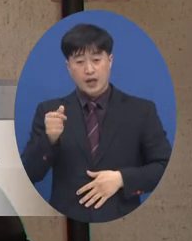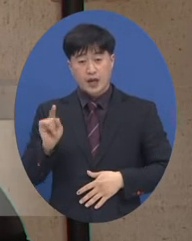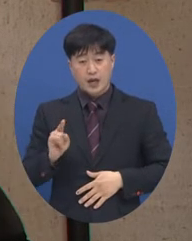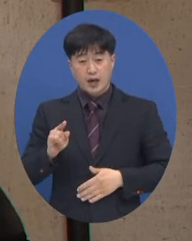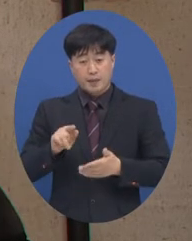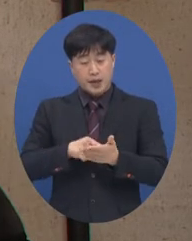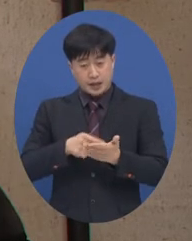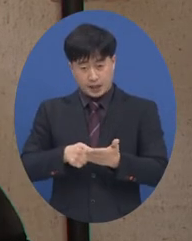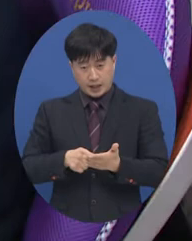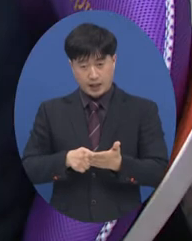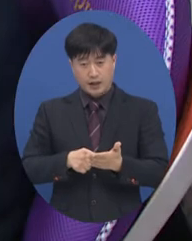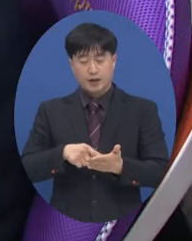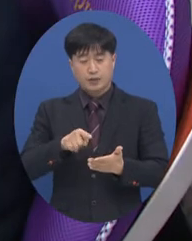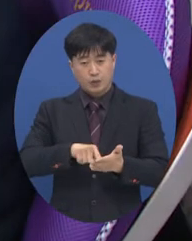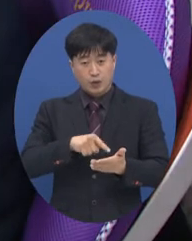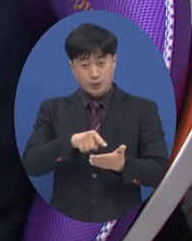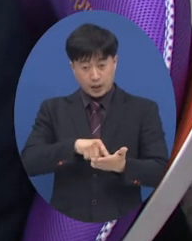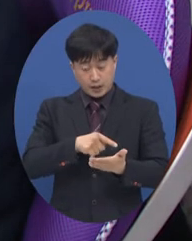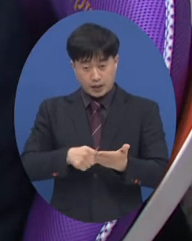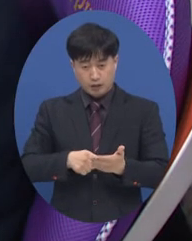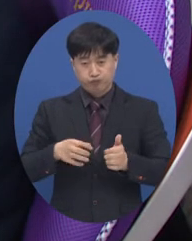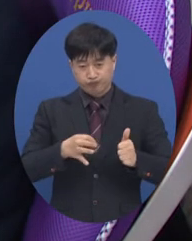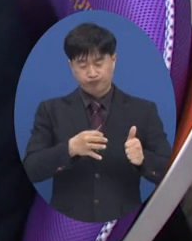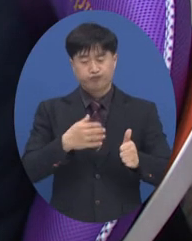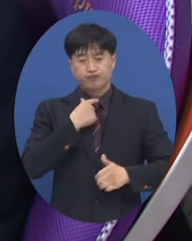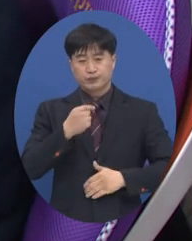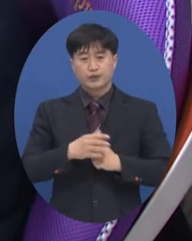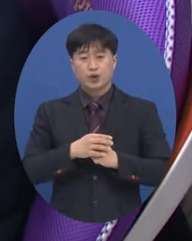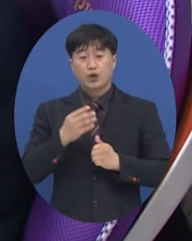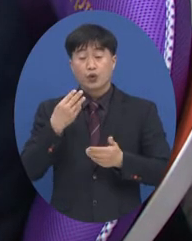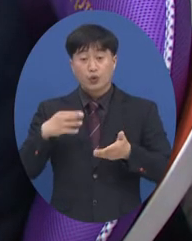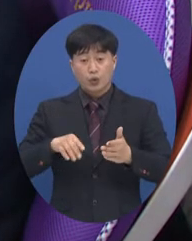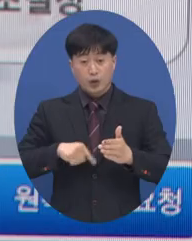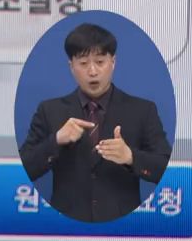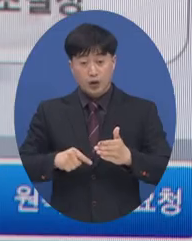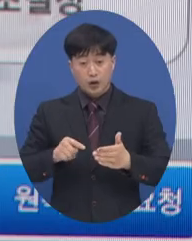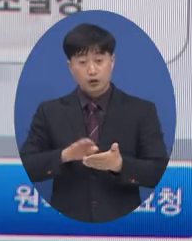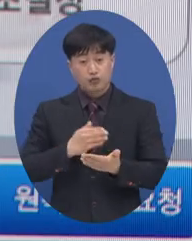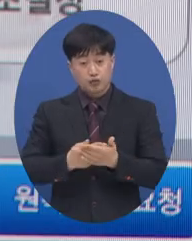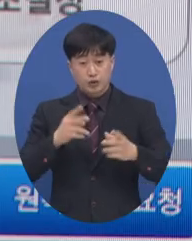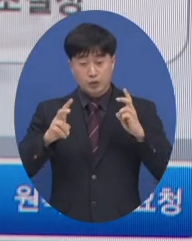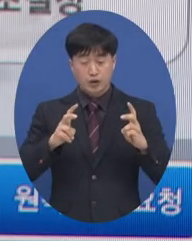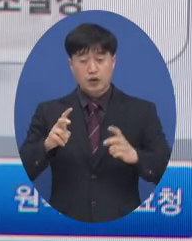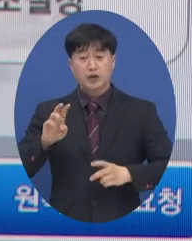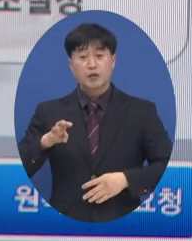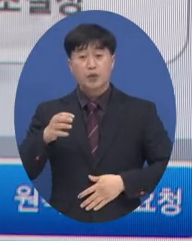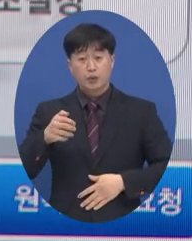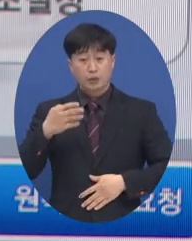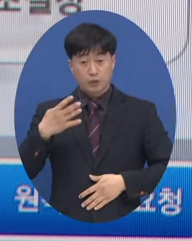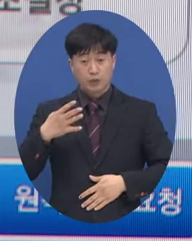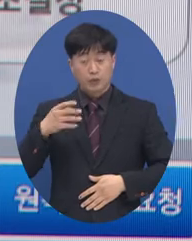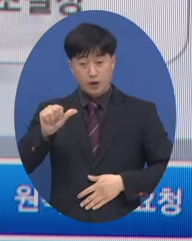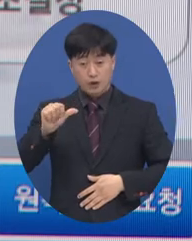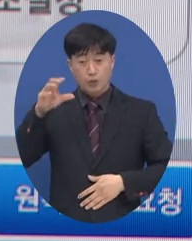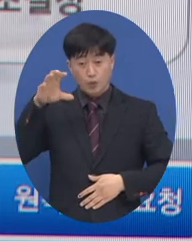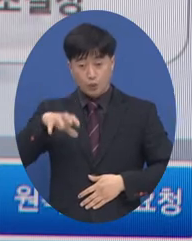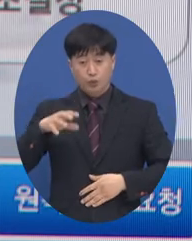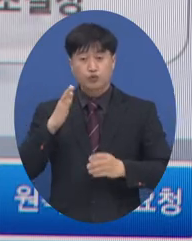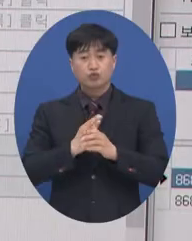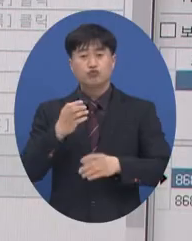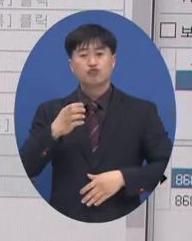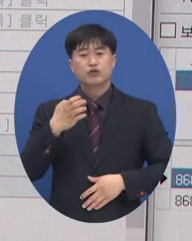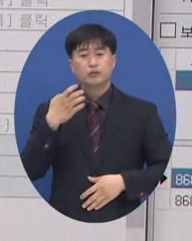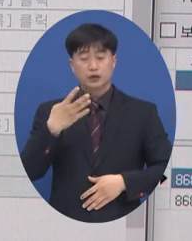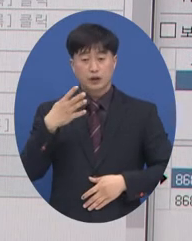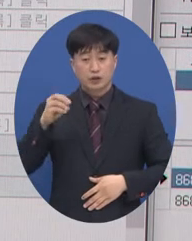좀 지급되기 를 바라고 있습니다 경우를 조사에 따르면 도내 정비업체 400 65 중 94.7% 가 수리비